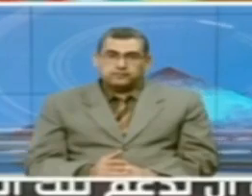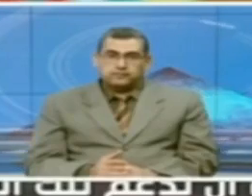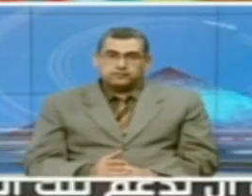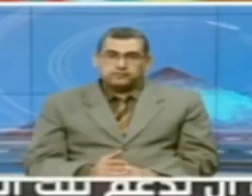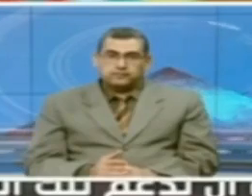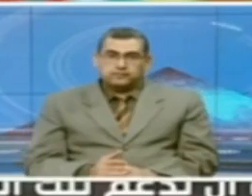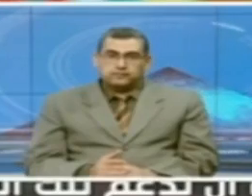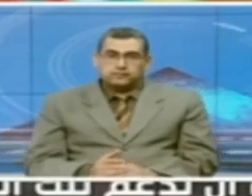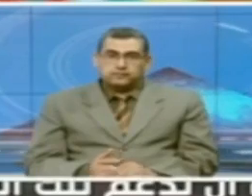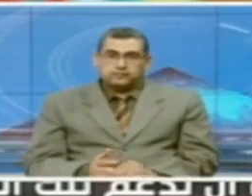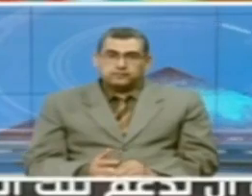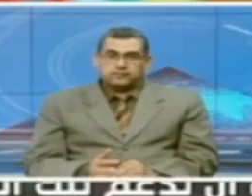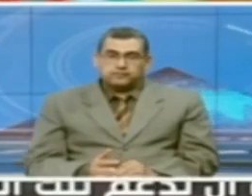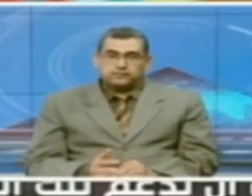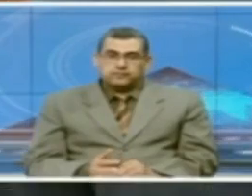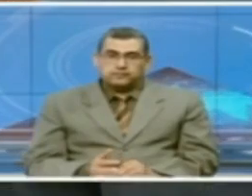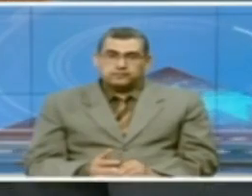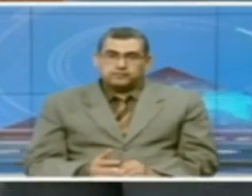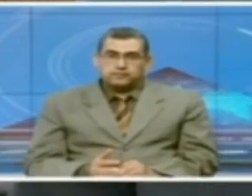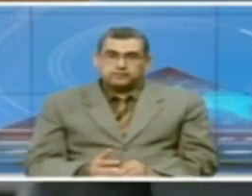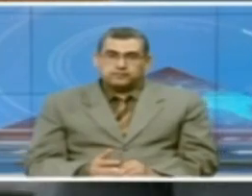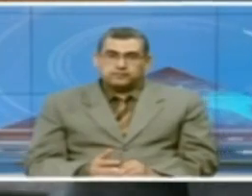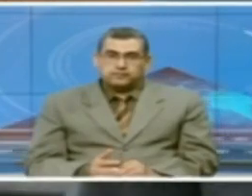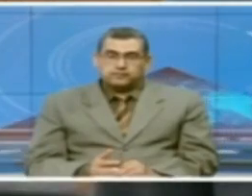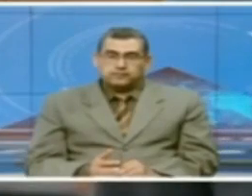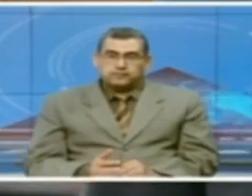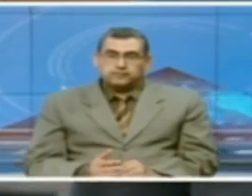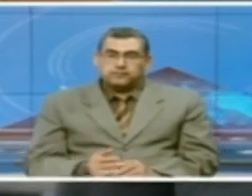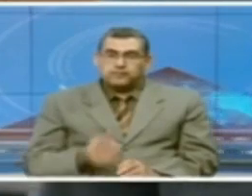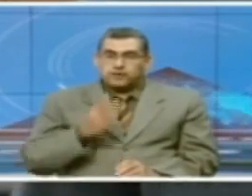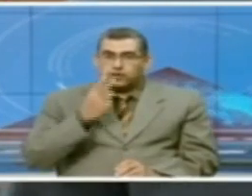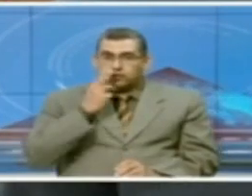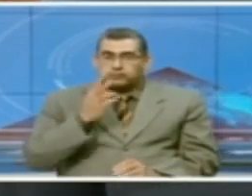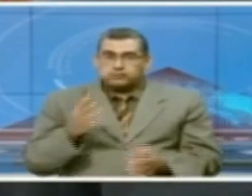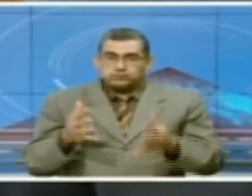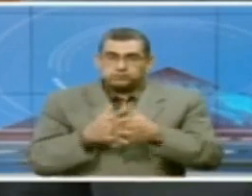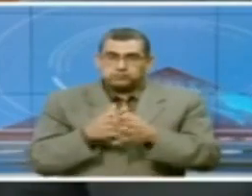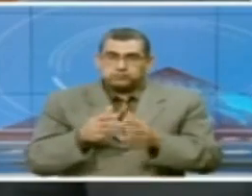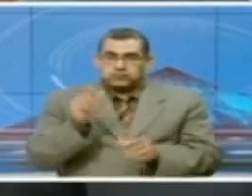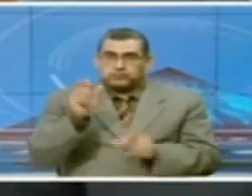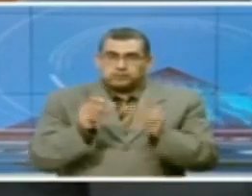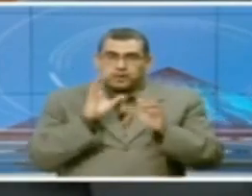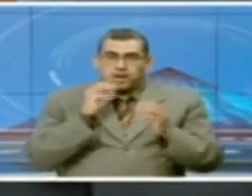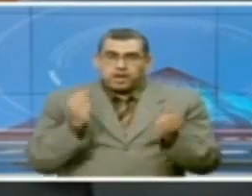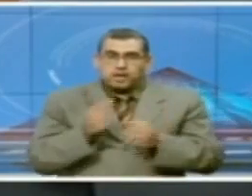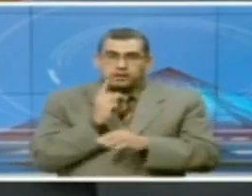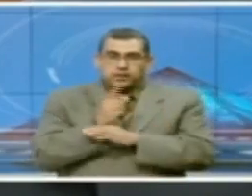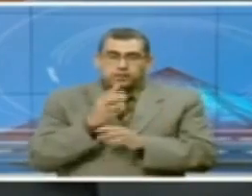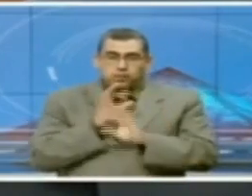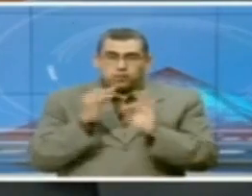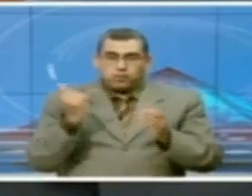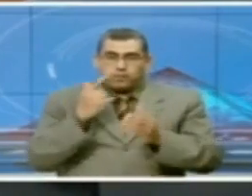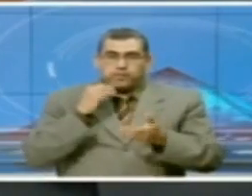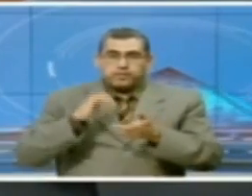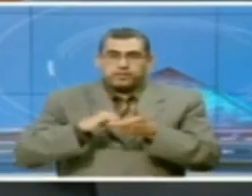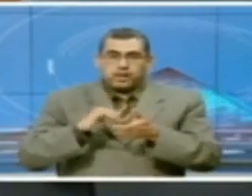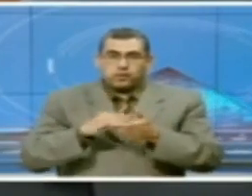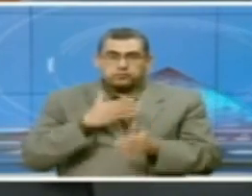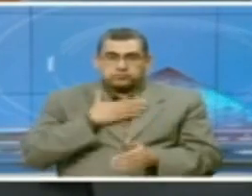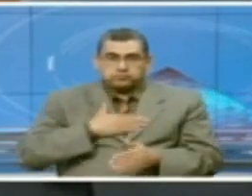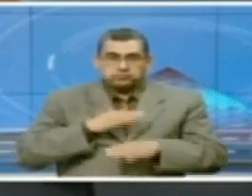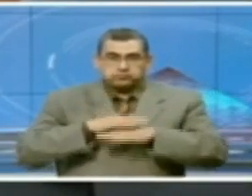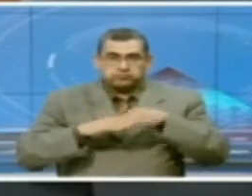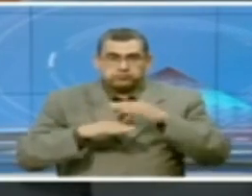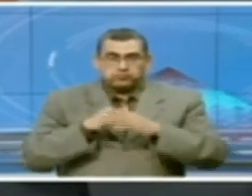of 2063. الحقيقة مشاركتي النهاردة في ختام عدد من الدورات الأمنية الهامة بتأتي في إطار التعاون البناء